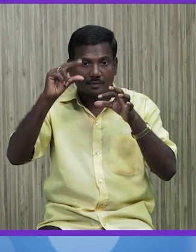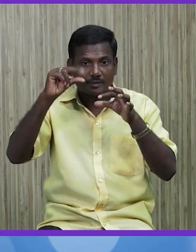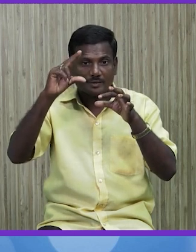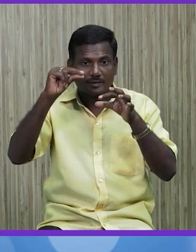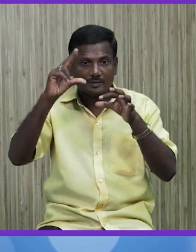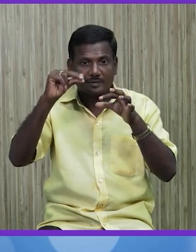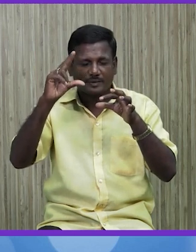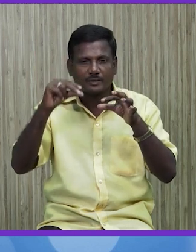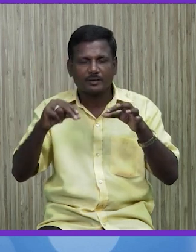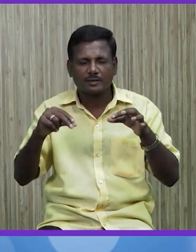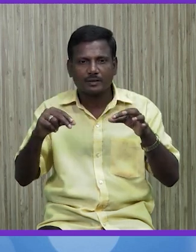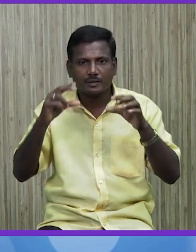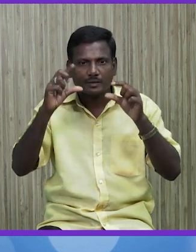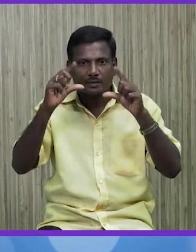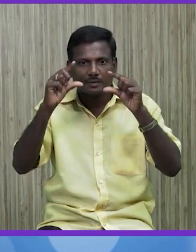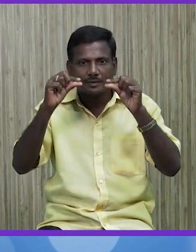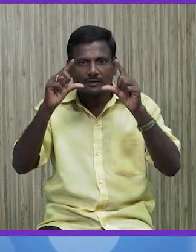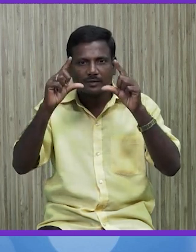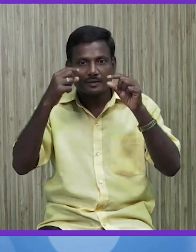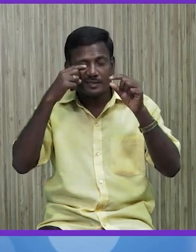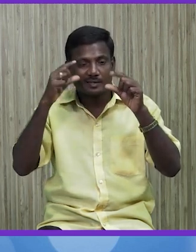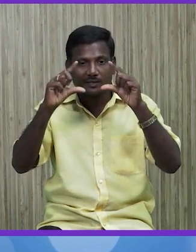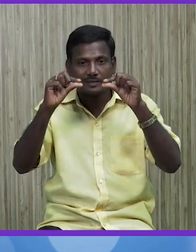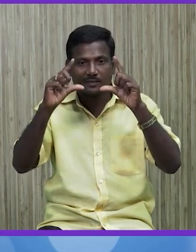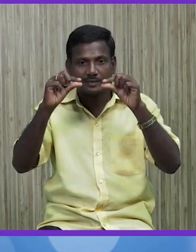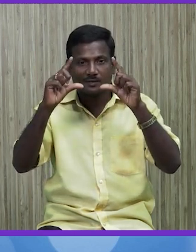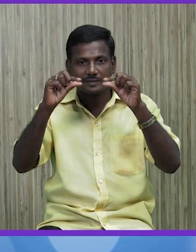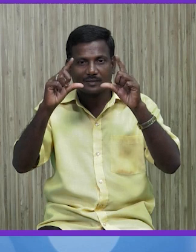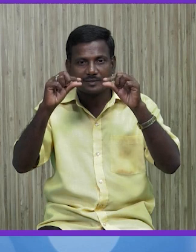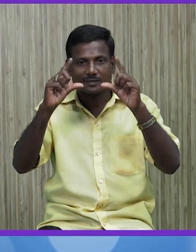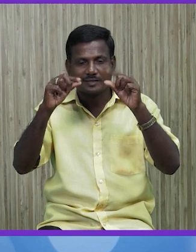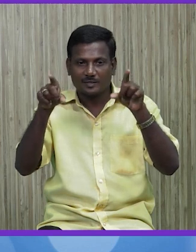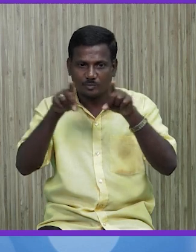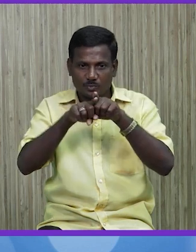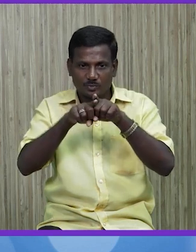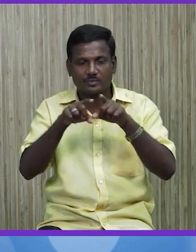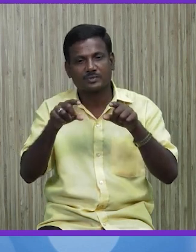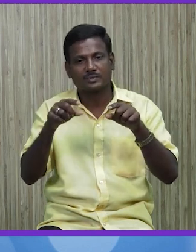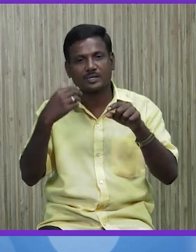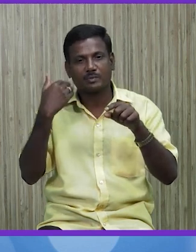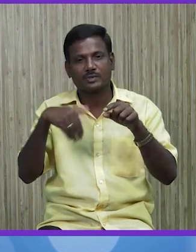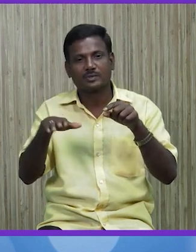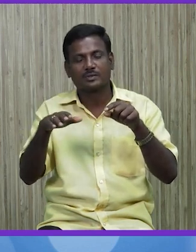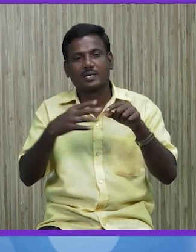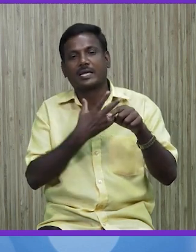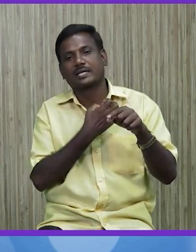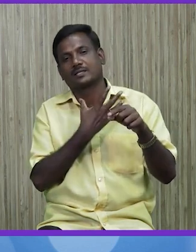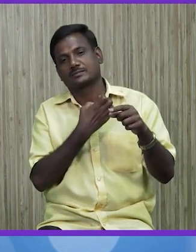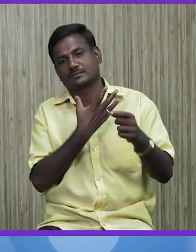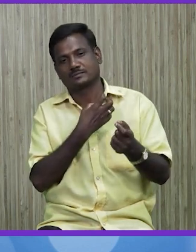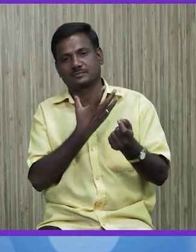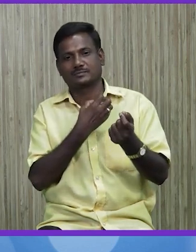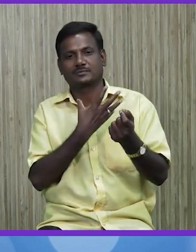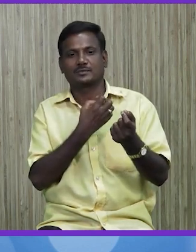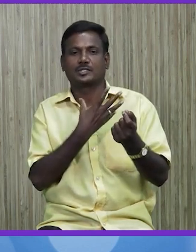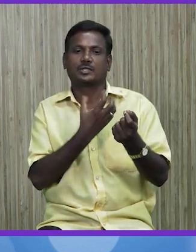கீலும் துடித்துக் கொண்டே்தான் இருந்தது நமது இதையமும்